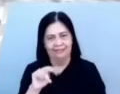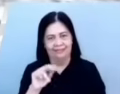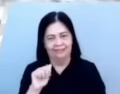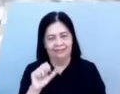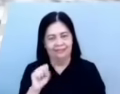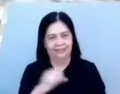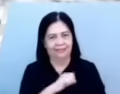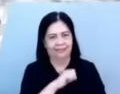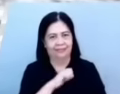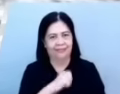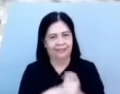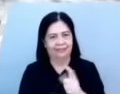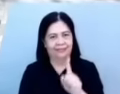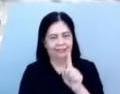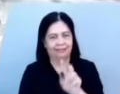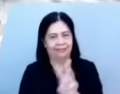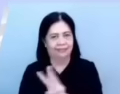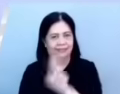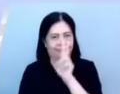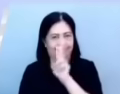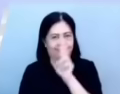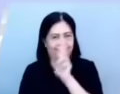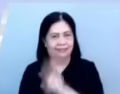1 Western Visayas.